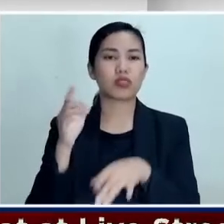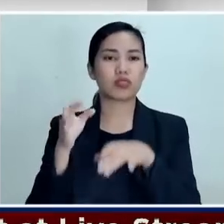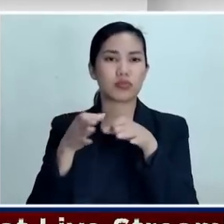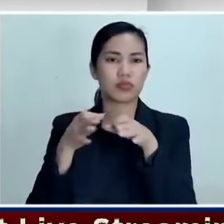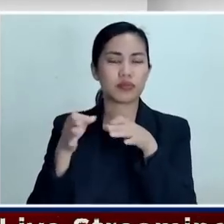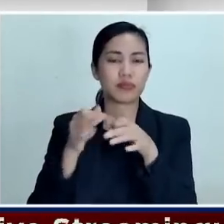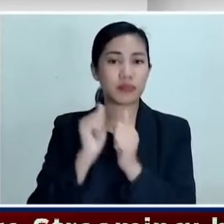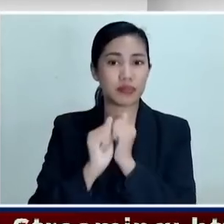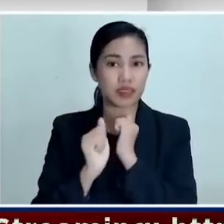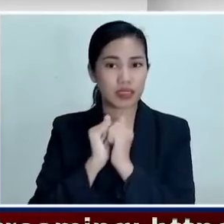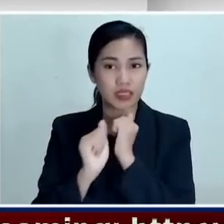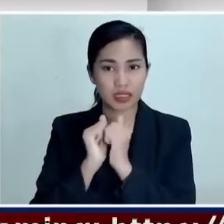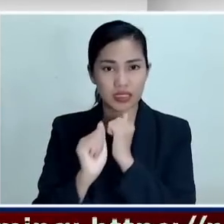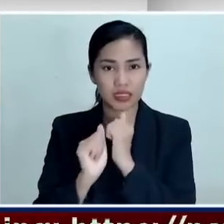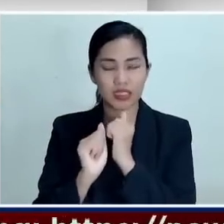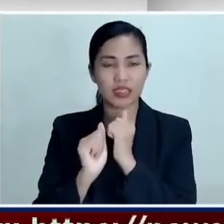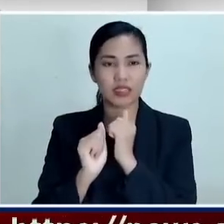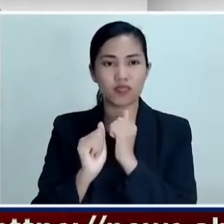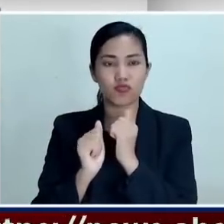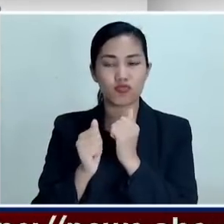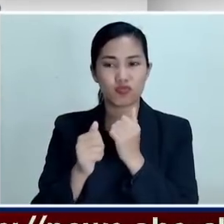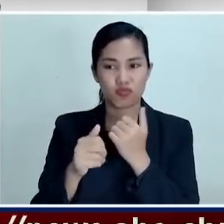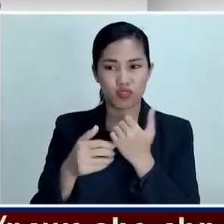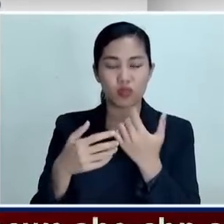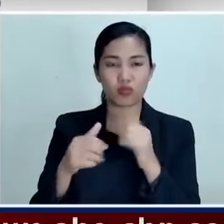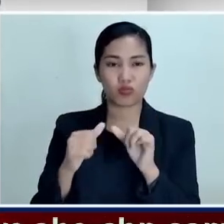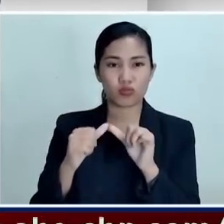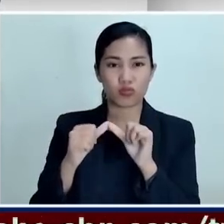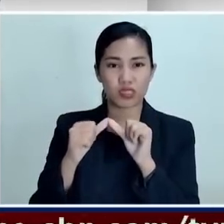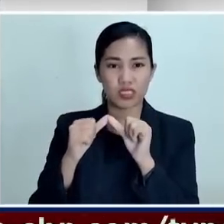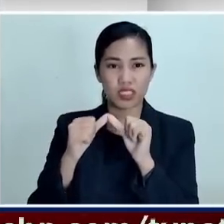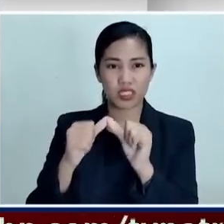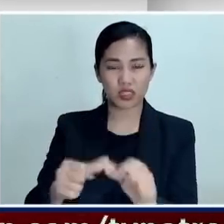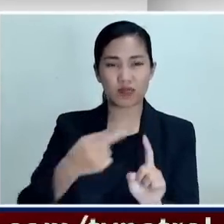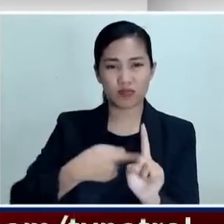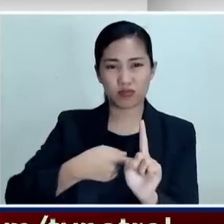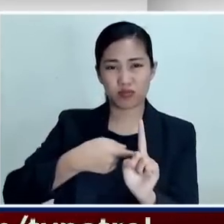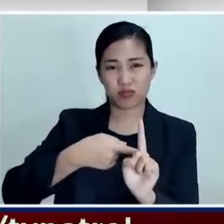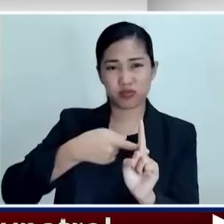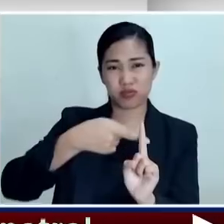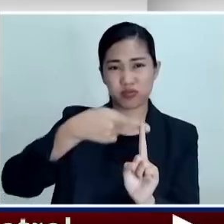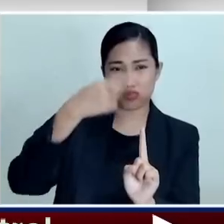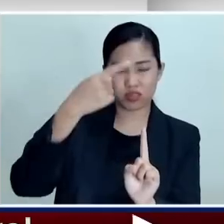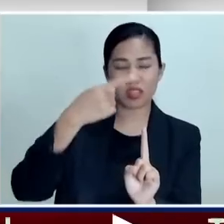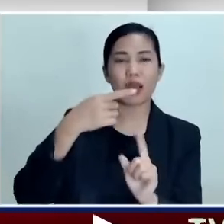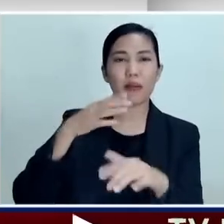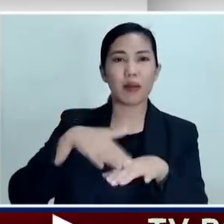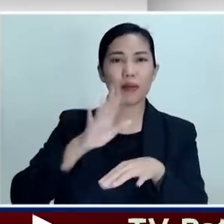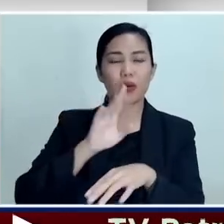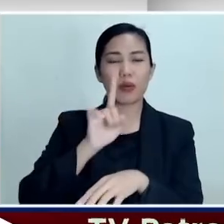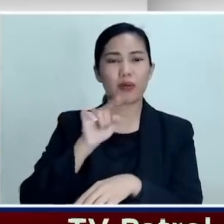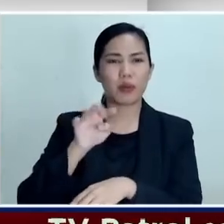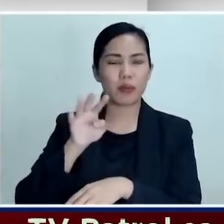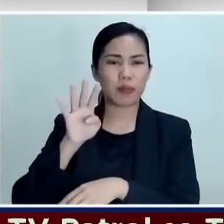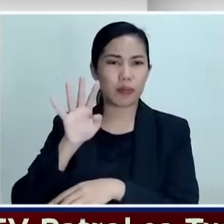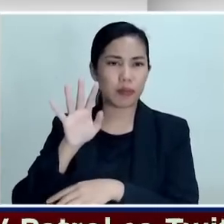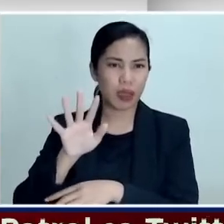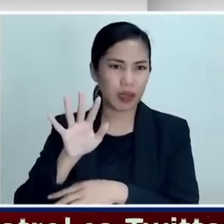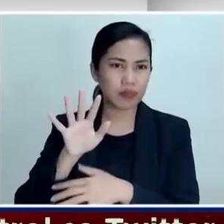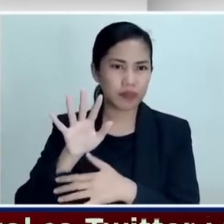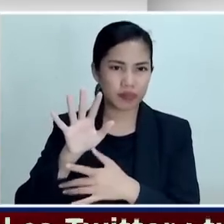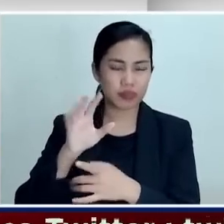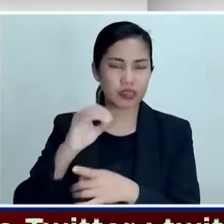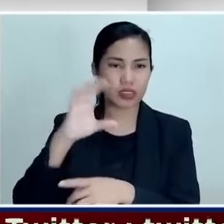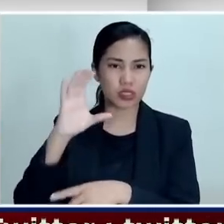sabihin ito na magiging permanente ang paglagpas ng temperature ng 1.5 degrees Celsius na siyang limit na napagkasunduan ng mga